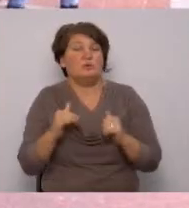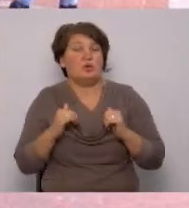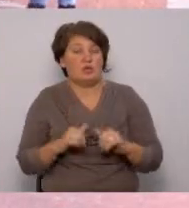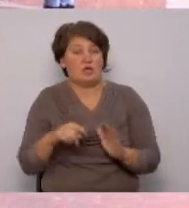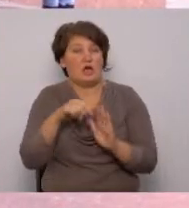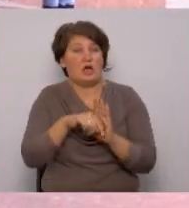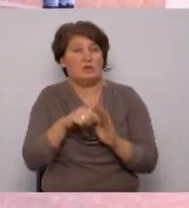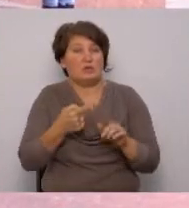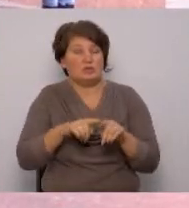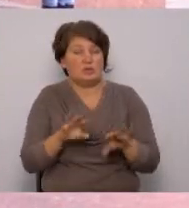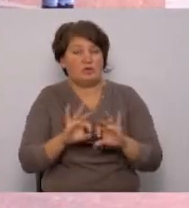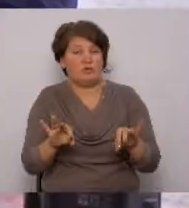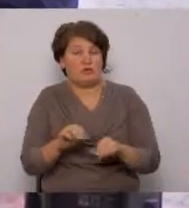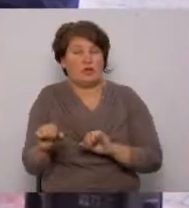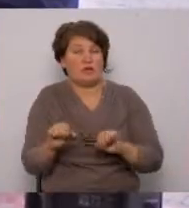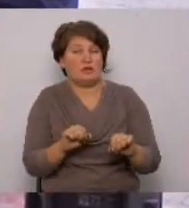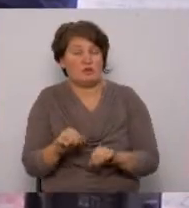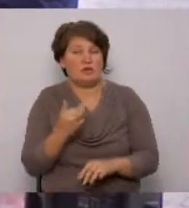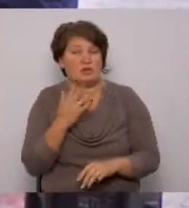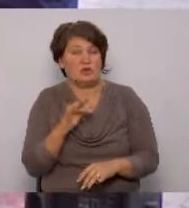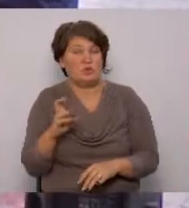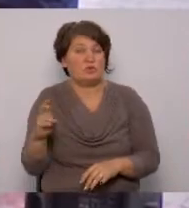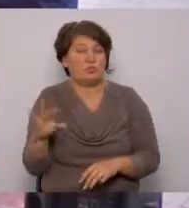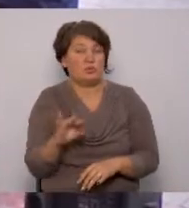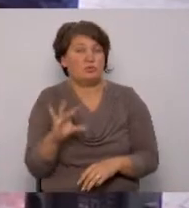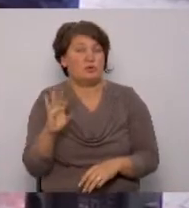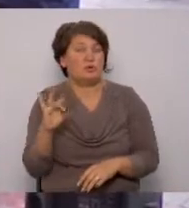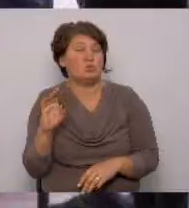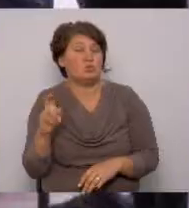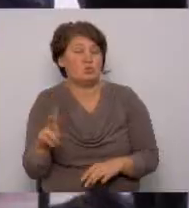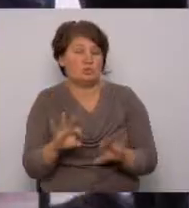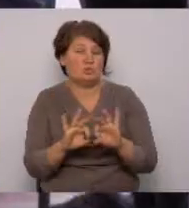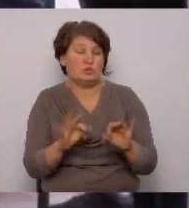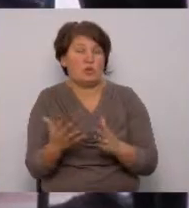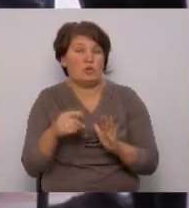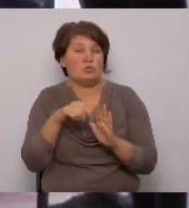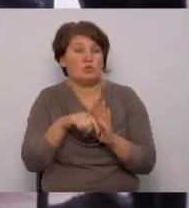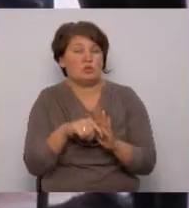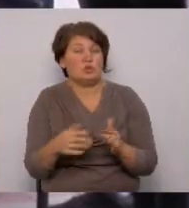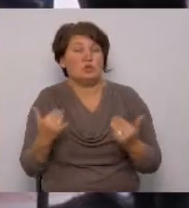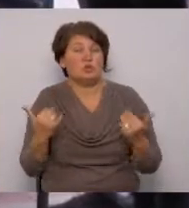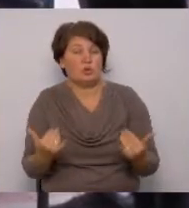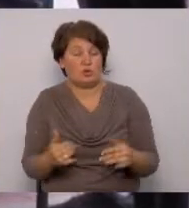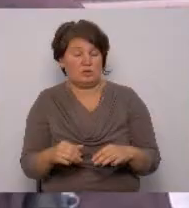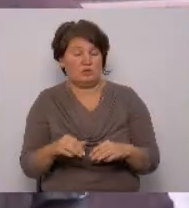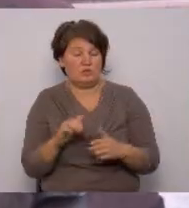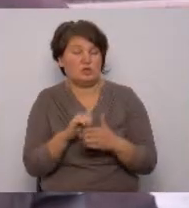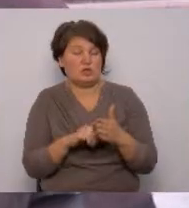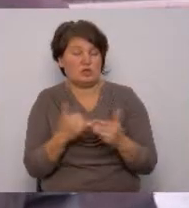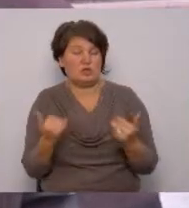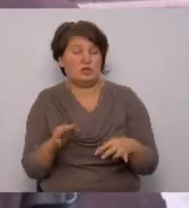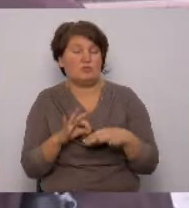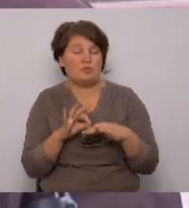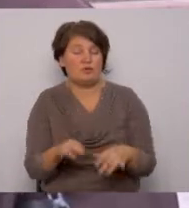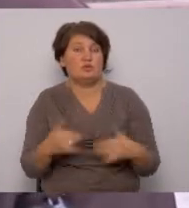каже керівник обласного осередку Національного корпусу Сергій Сивачук. Він розповів, з якої причини її сьогодні проводять. Саме